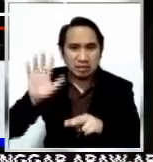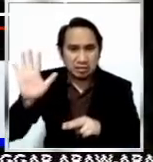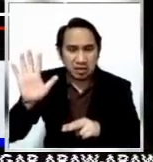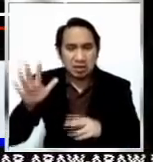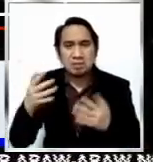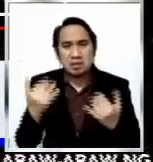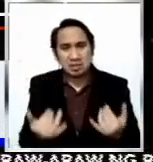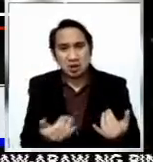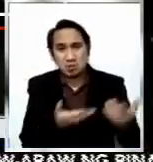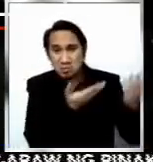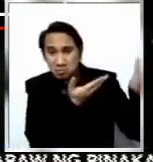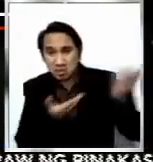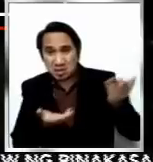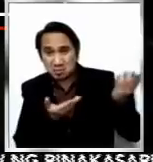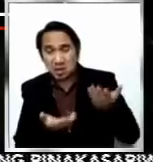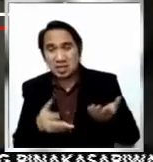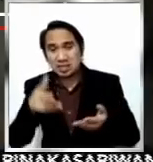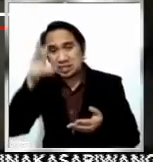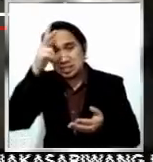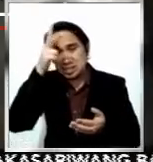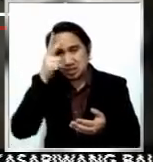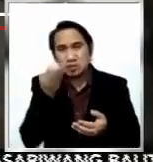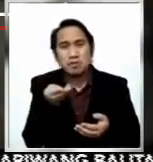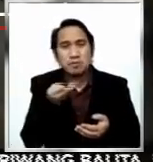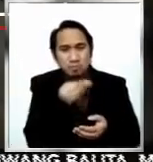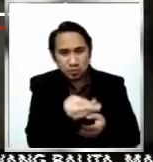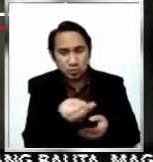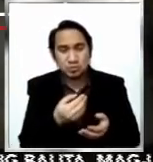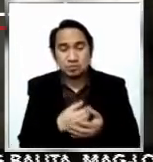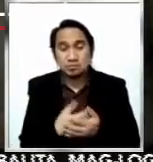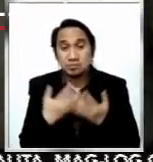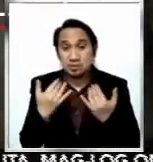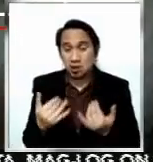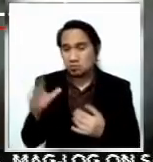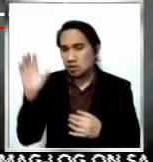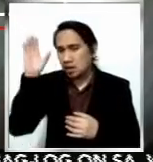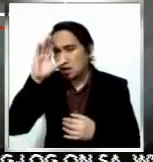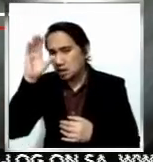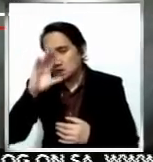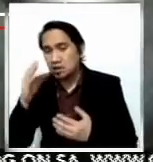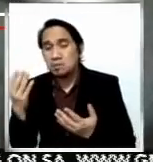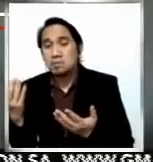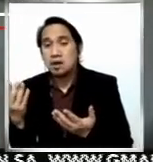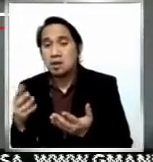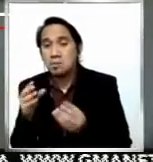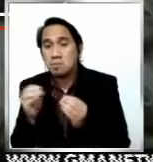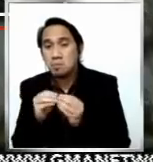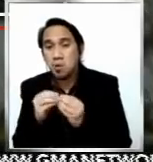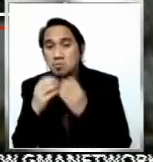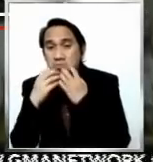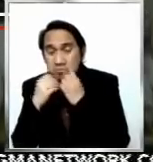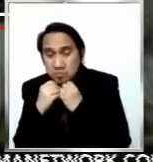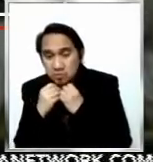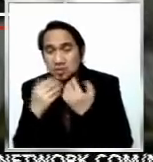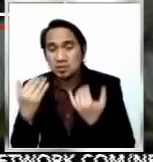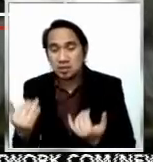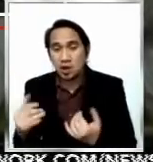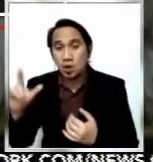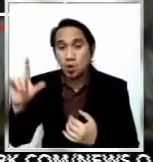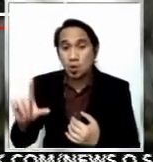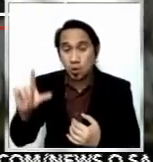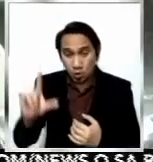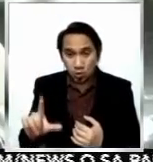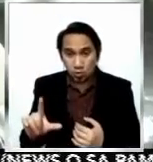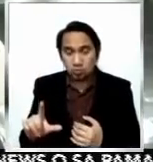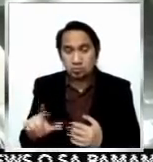manok. Sa mga mamimili naman na naghahanap ng mas murang alternatibo, bahagya ng bumaba ang presyo ng mga isda ng 20 hanggang 60 pesos